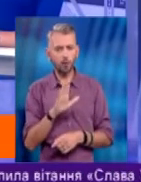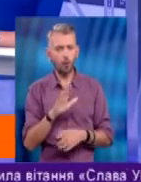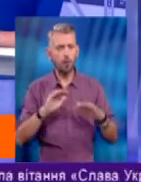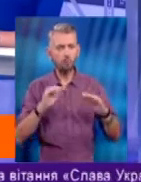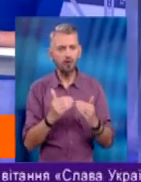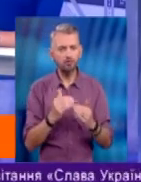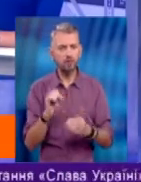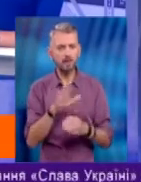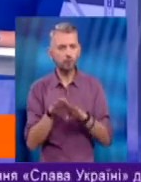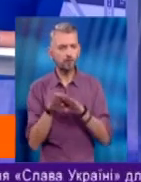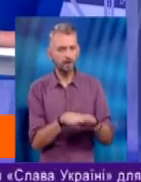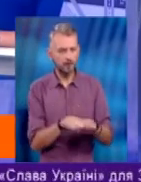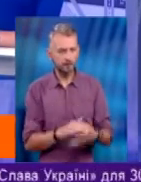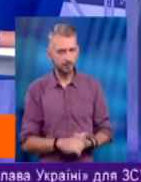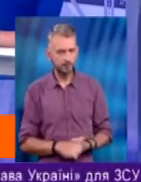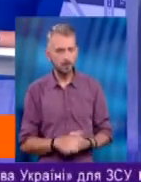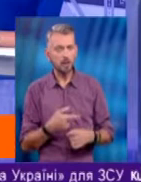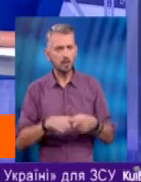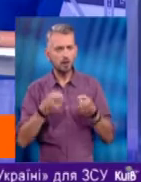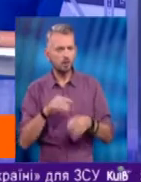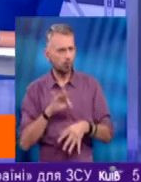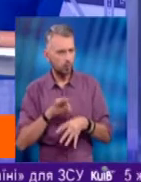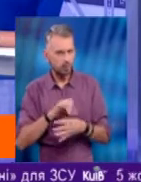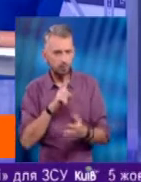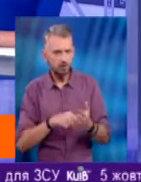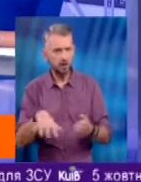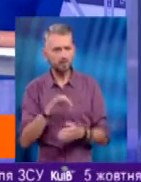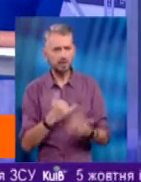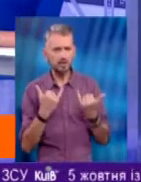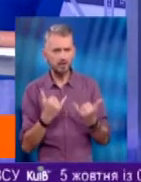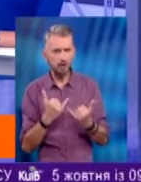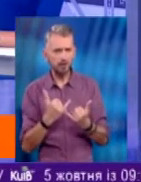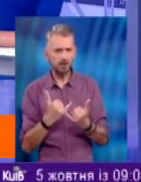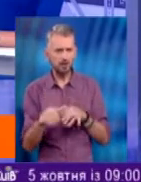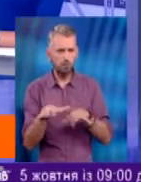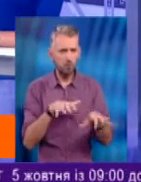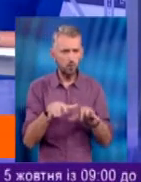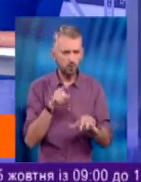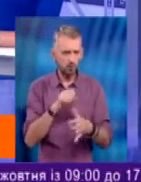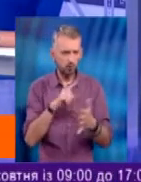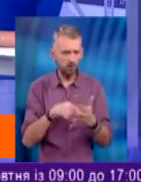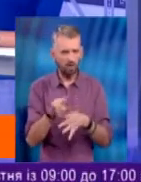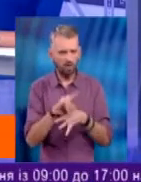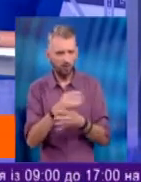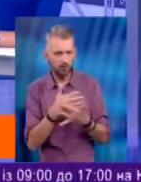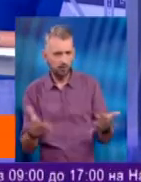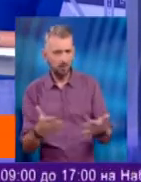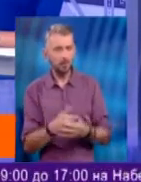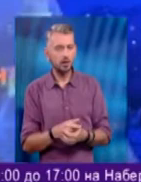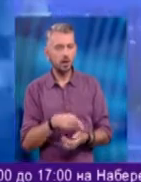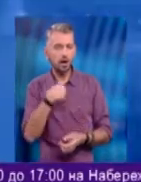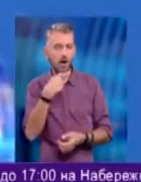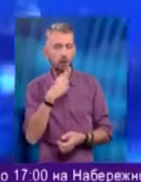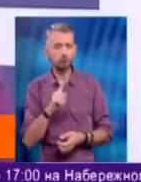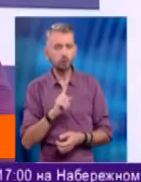єврообмеження, тобто євростандарт. Це дійсно болюче питання, всі його зараз спекулюють саме на цьому питанні, тому що кажуть,